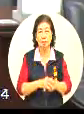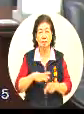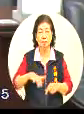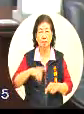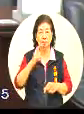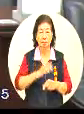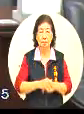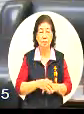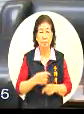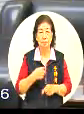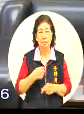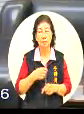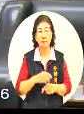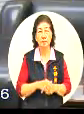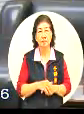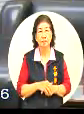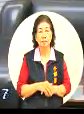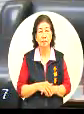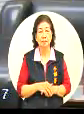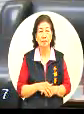对本身